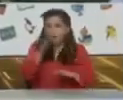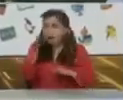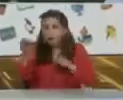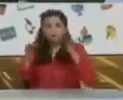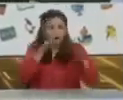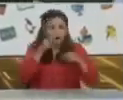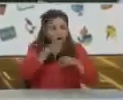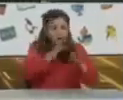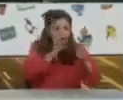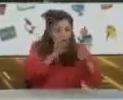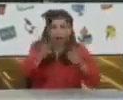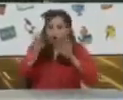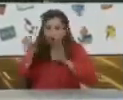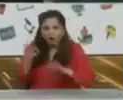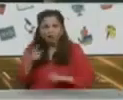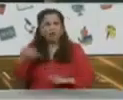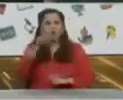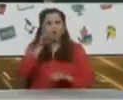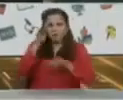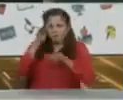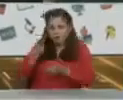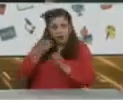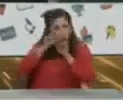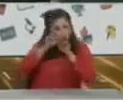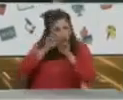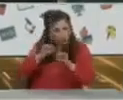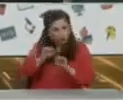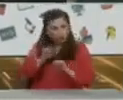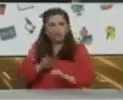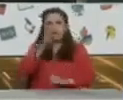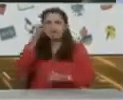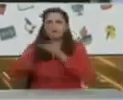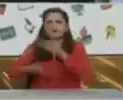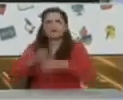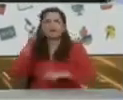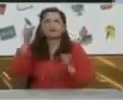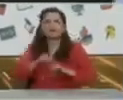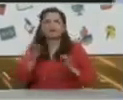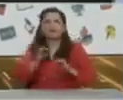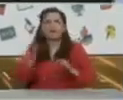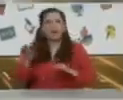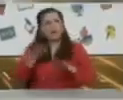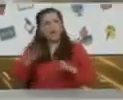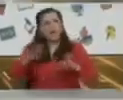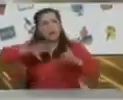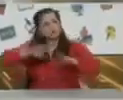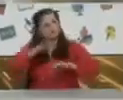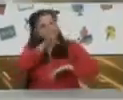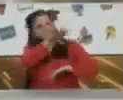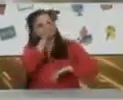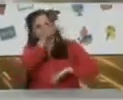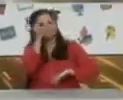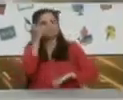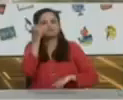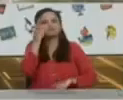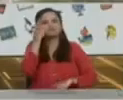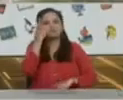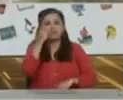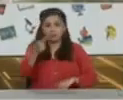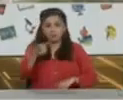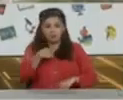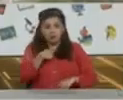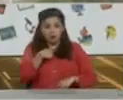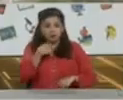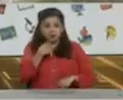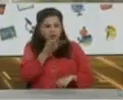आपको अपने बच्चे को मूल्य नहीं सिखाने पड़ते। मैं आप पर सवाल नहीं खड़े कर